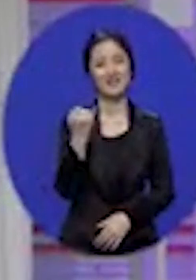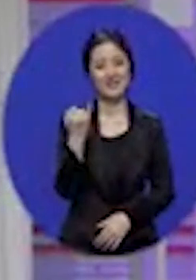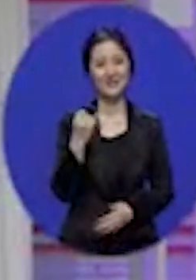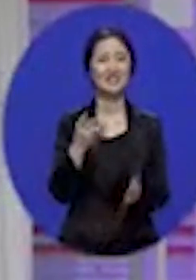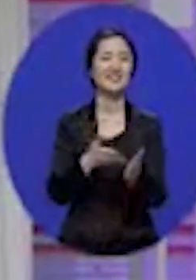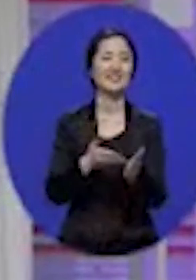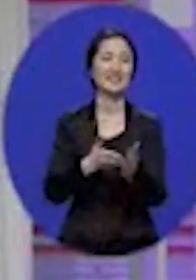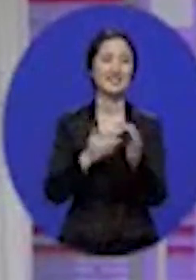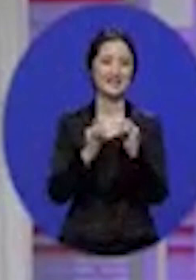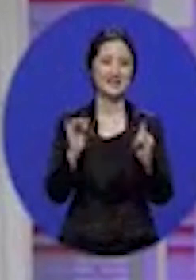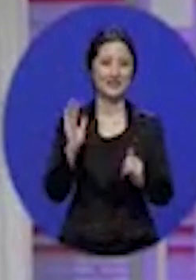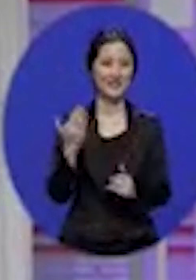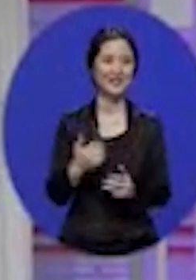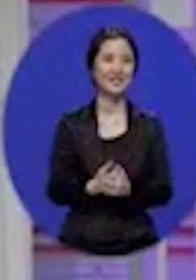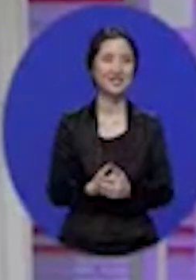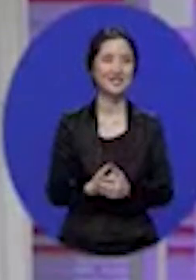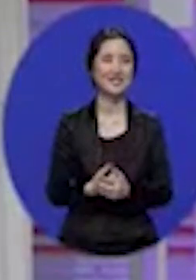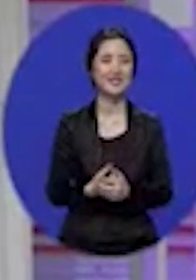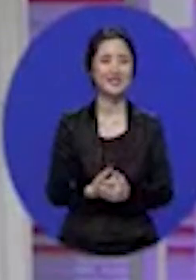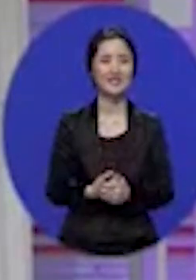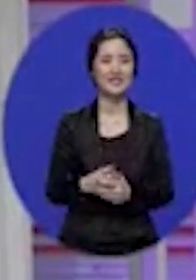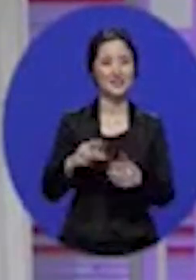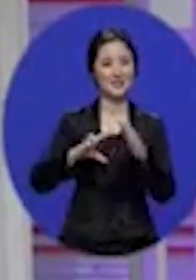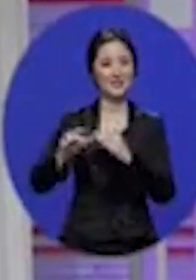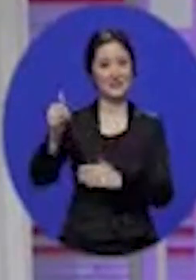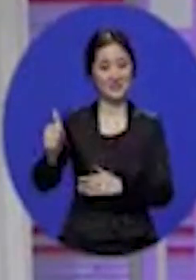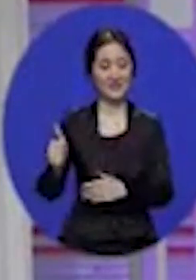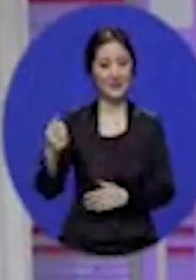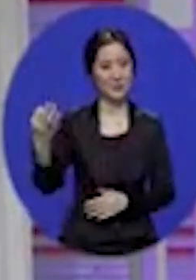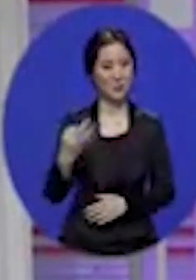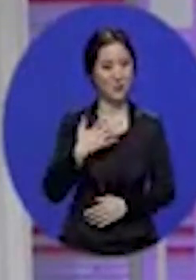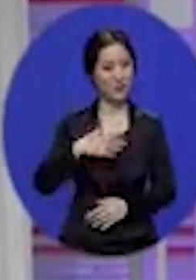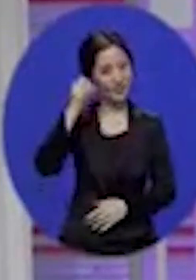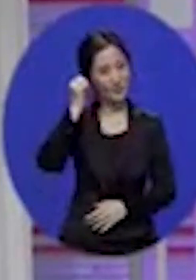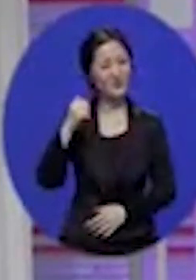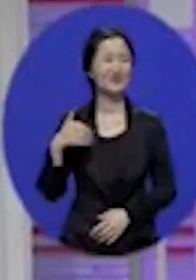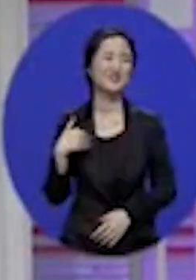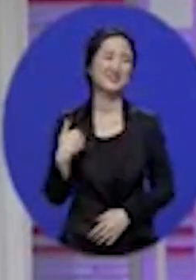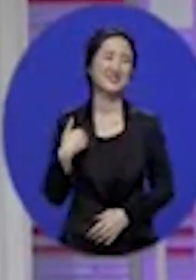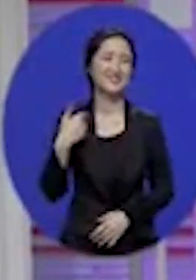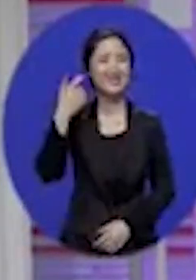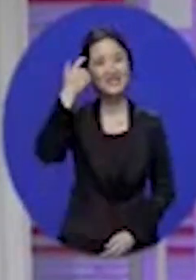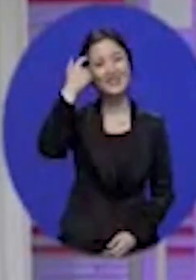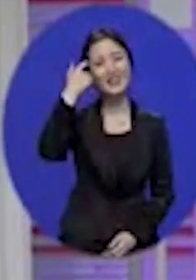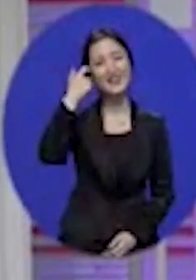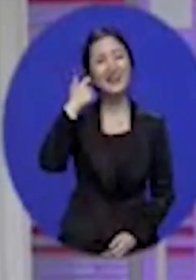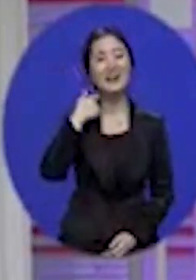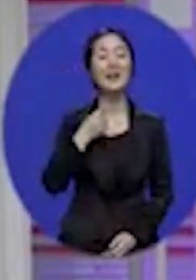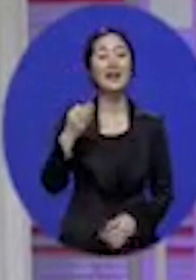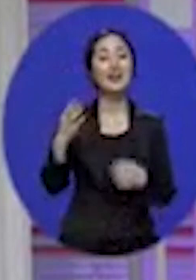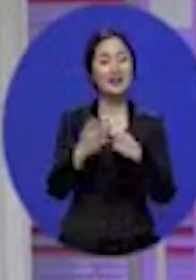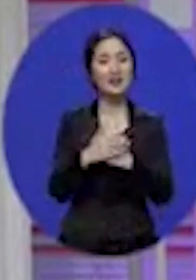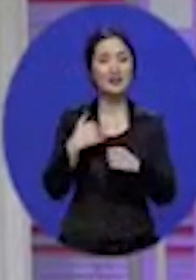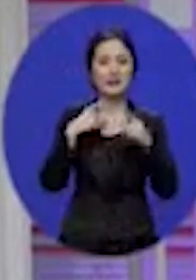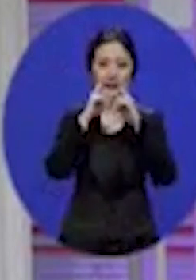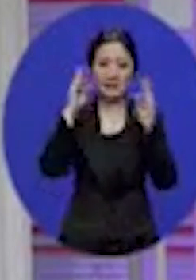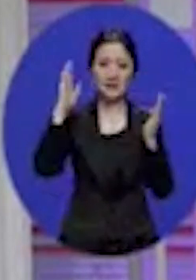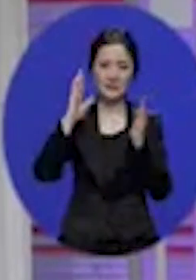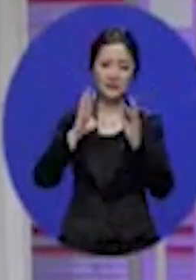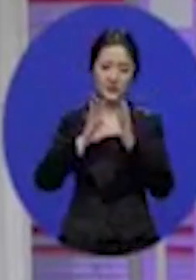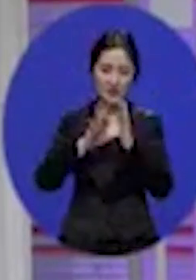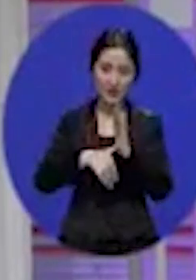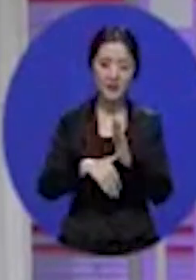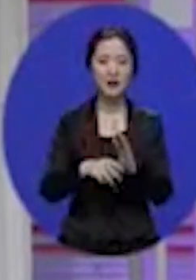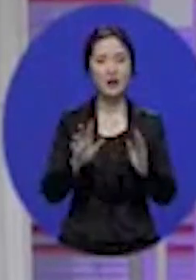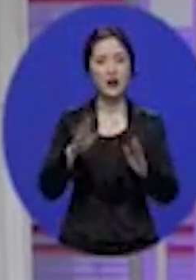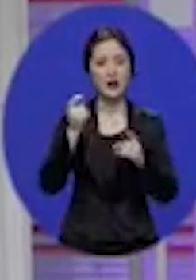그 역장님 마음 저 기억 못하실 거예요. 그런 에피소드가 있었어요. 그리고 이제 대학 내내 아나운서를 위한 준비를